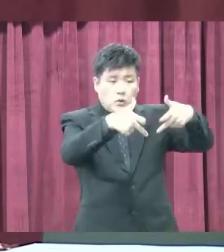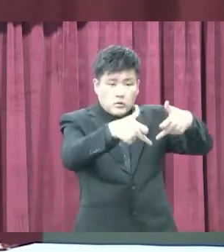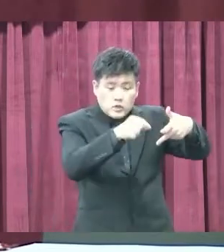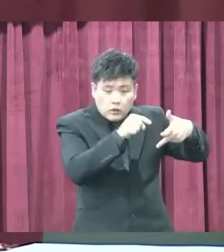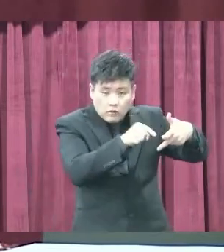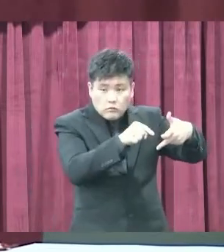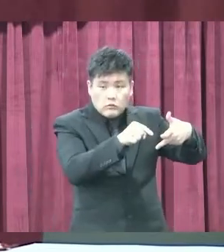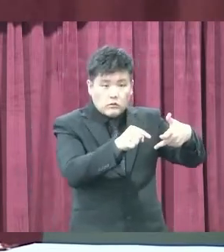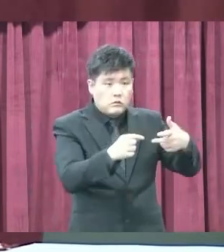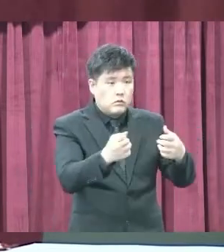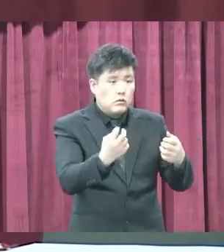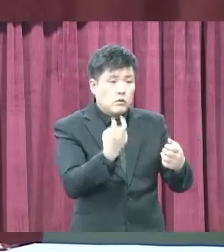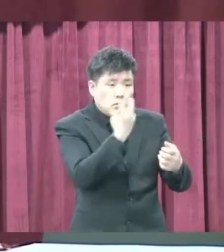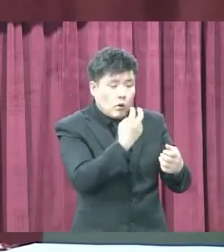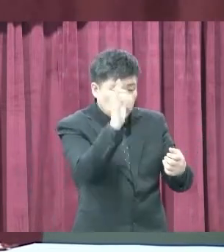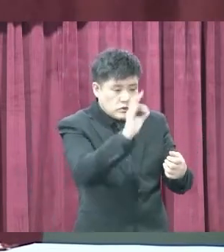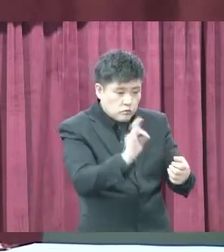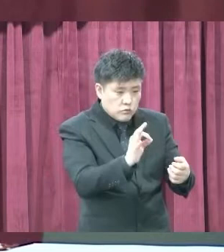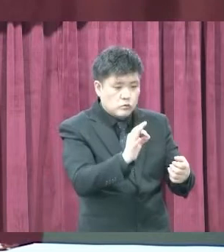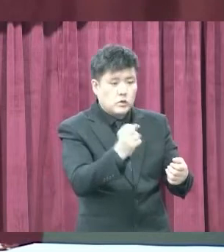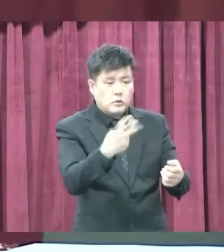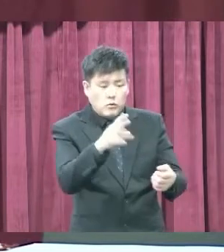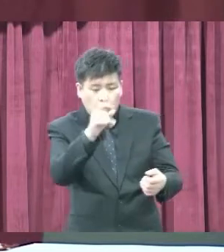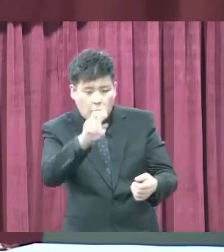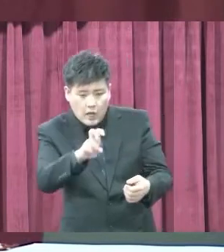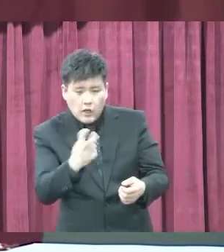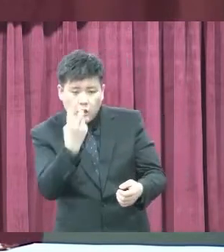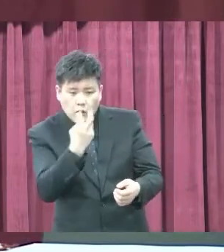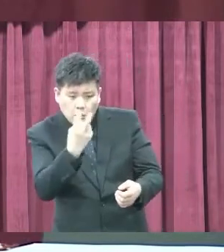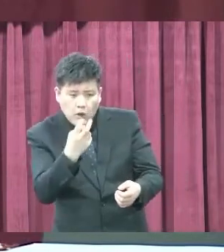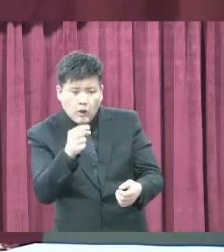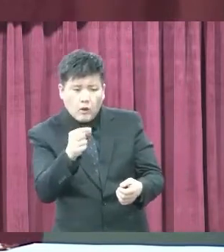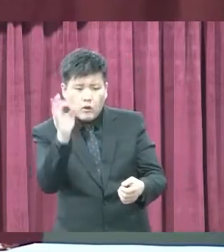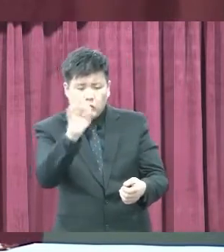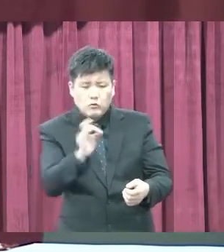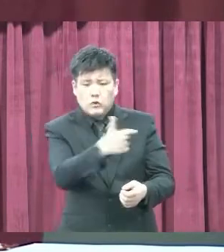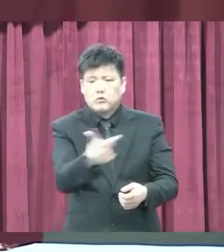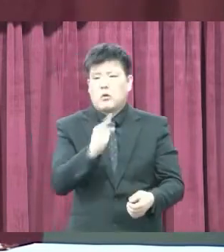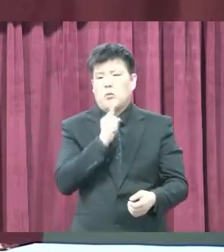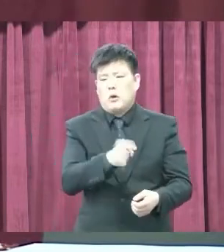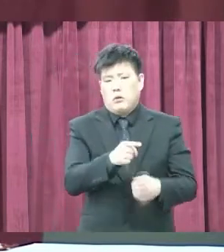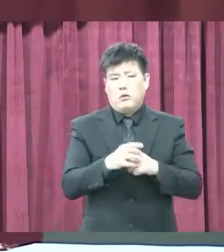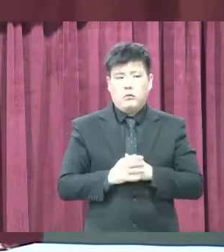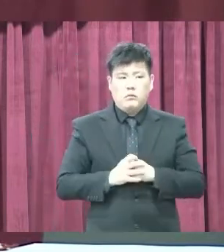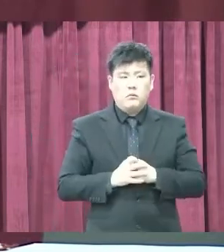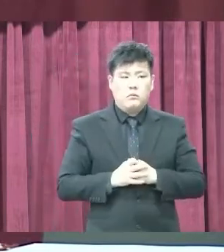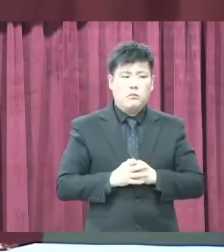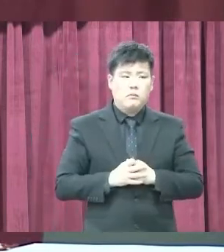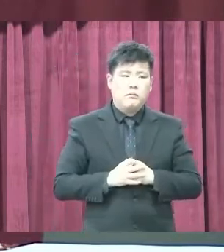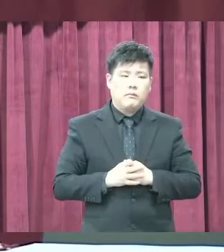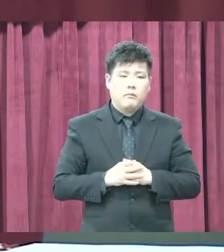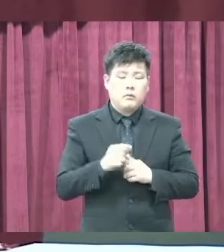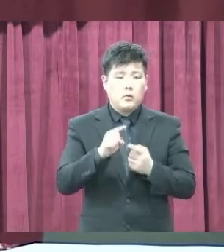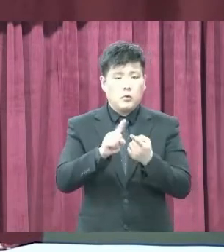점점 늘어난다라는 거잖아요. 근데 암으로 인한 사망률은 장애인보다 훨씬 더 비장애인하고 비교해서 점점 커진다라는 거고,